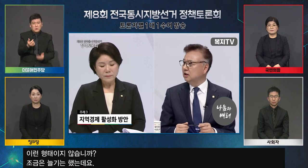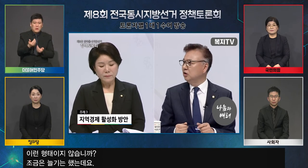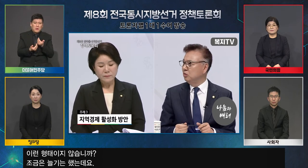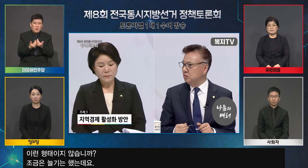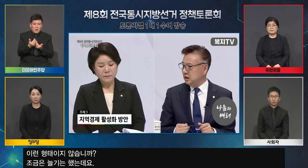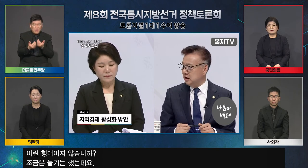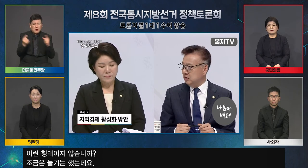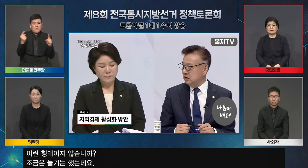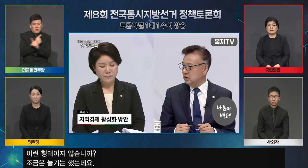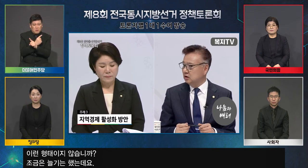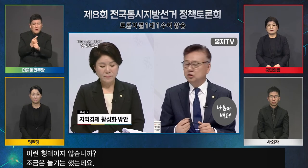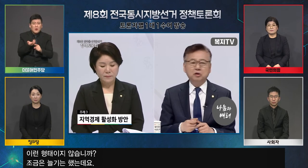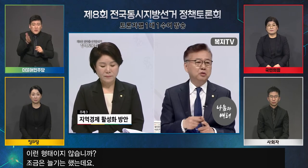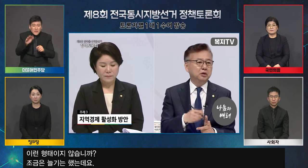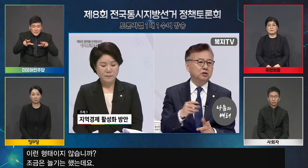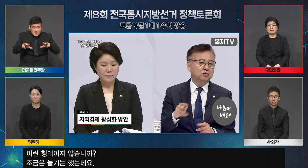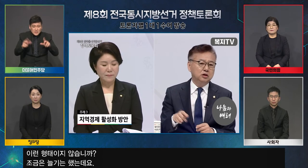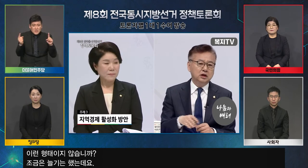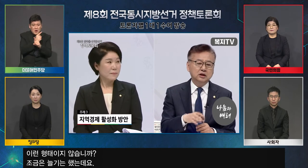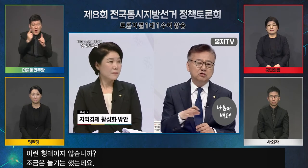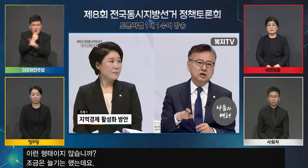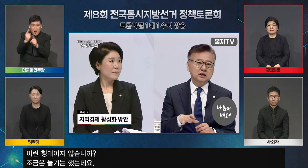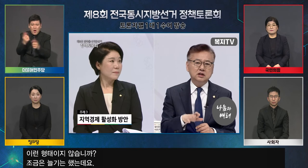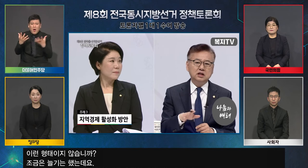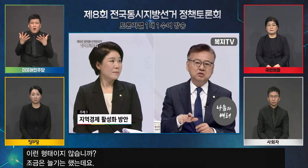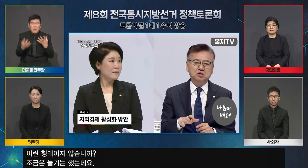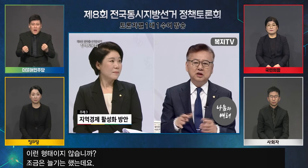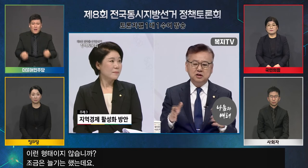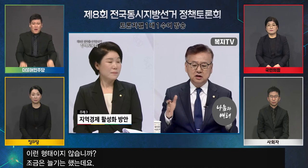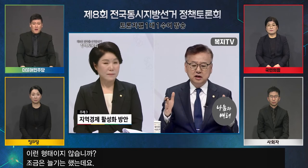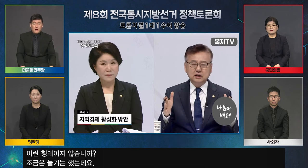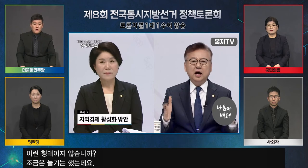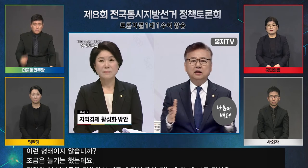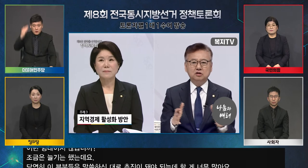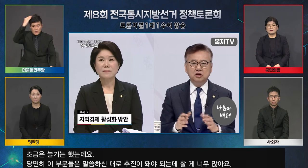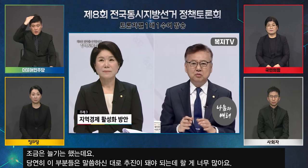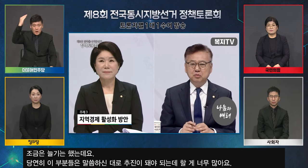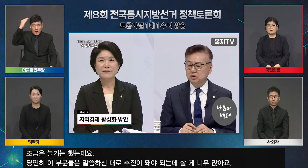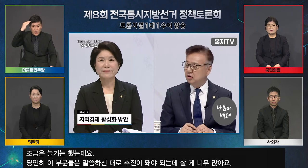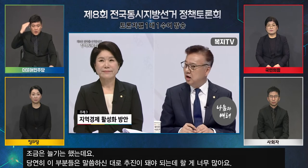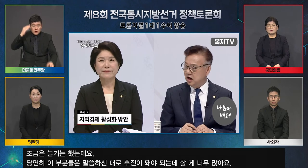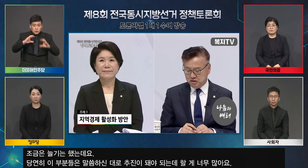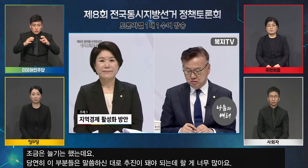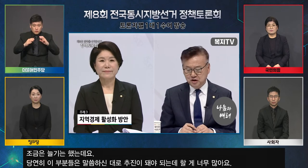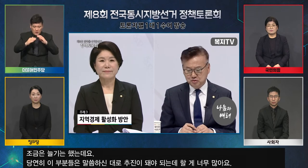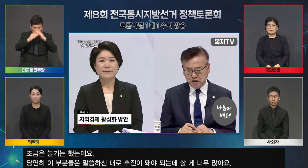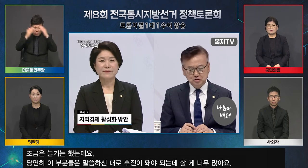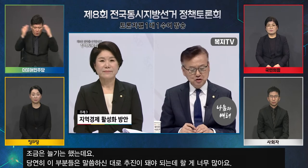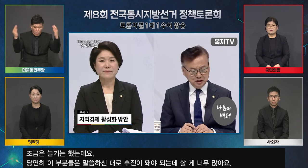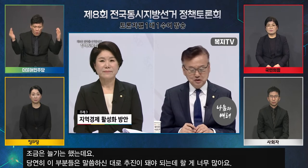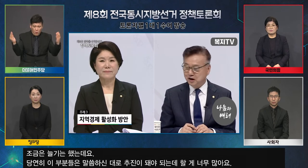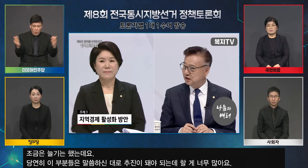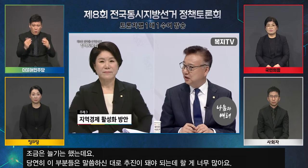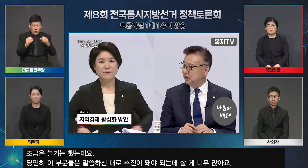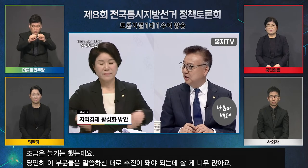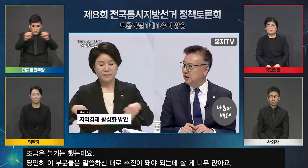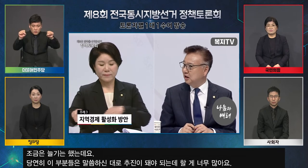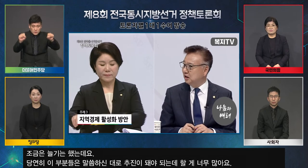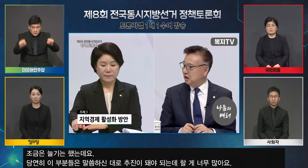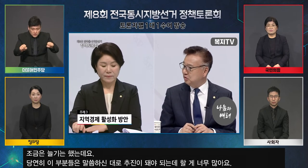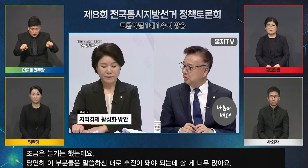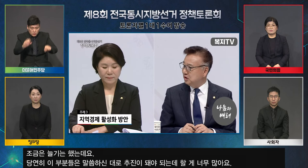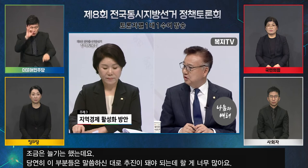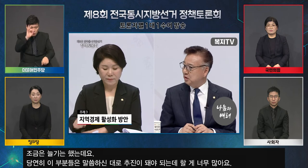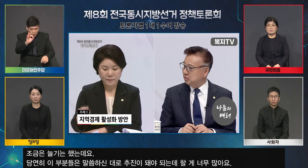돼야 되는데 할 게 너무 많아요. 그러다 보면 우리나라 국가 시스템 전체를 다 들여다보면서 한 번에 좀 해치워야 될 것 같은데